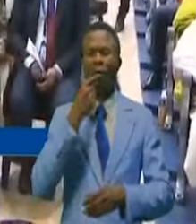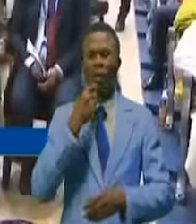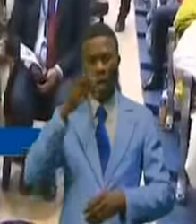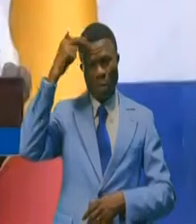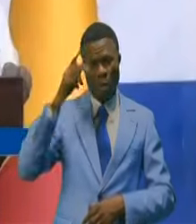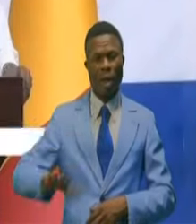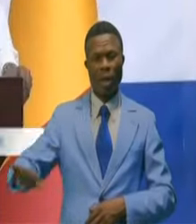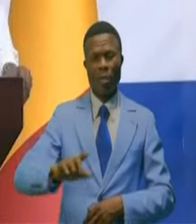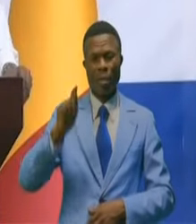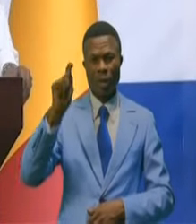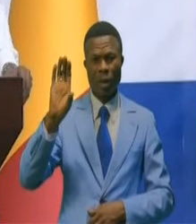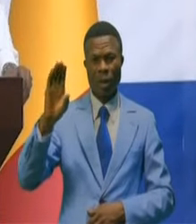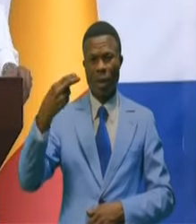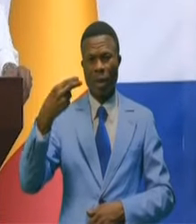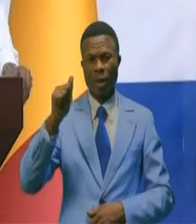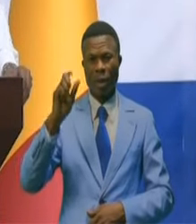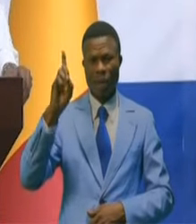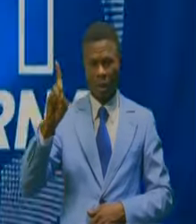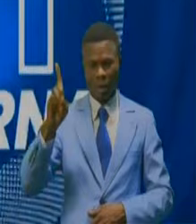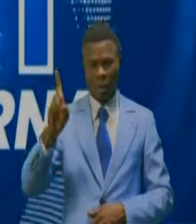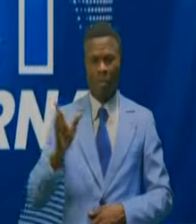politique tchadienne.